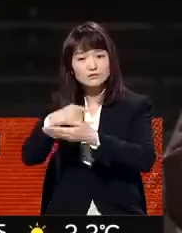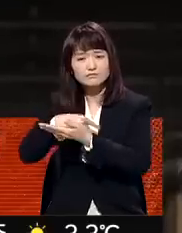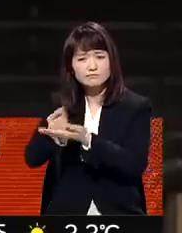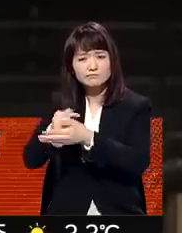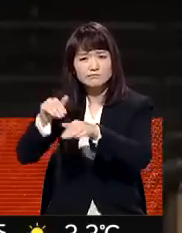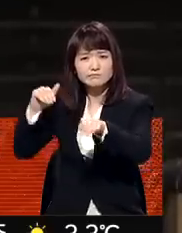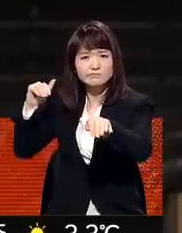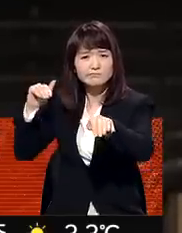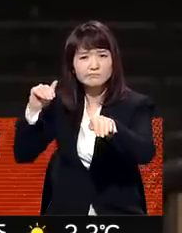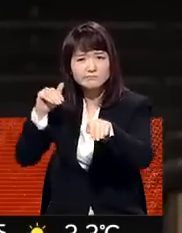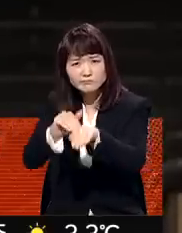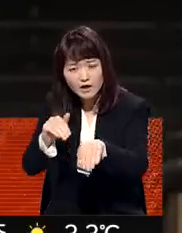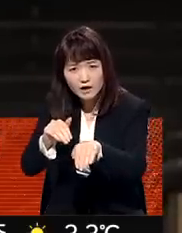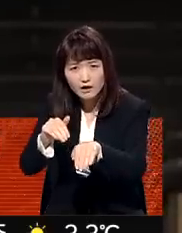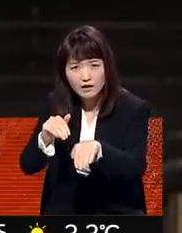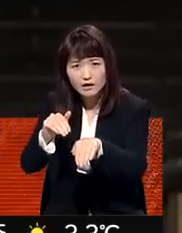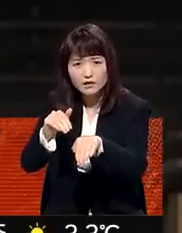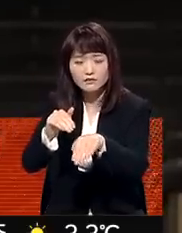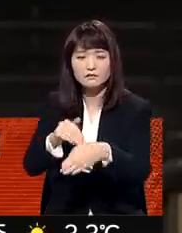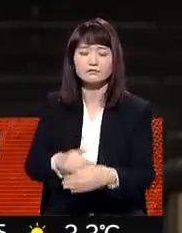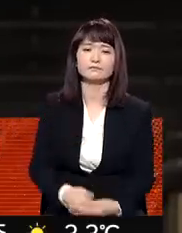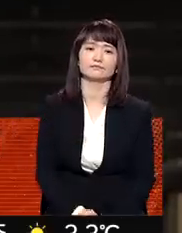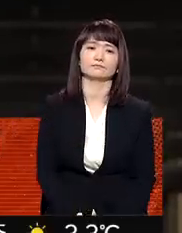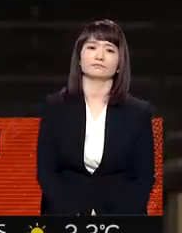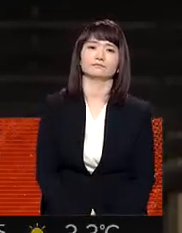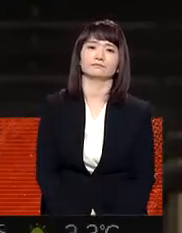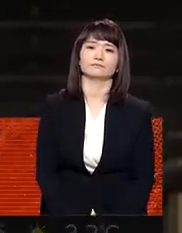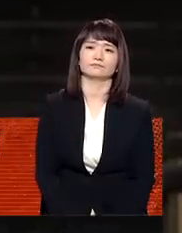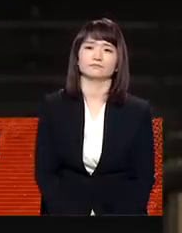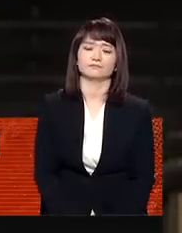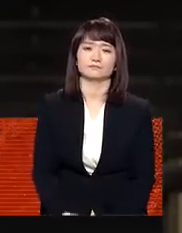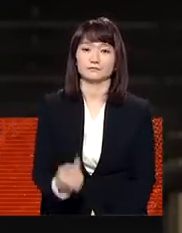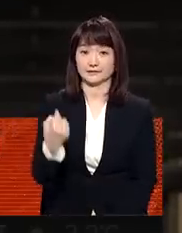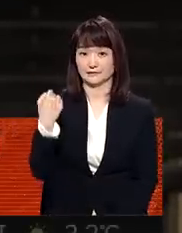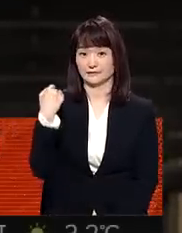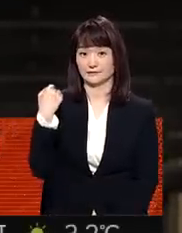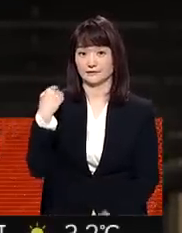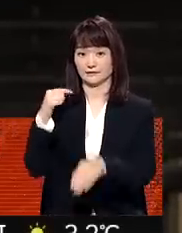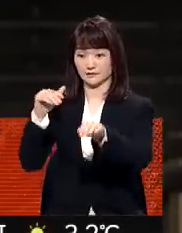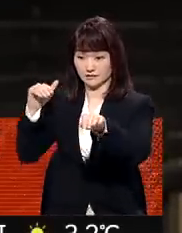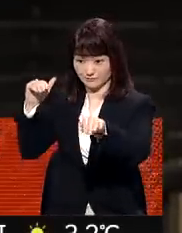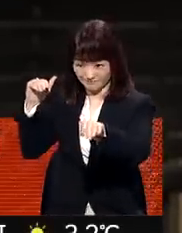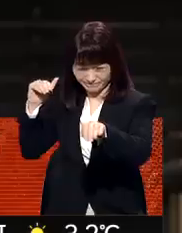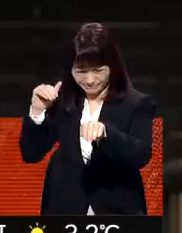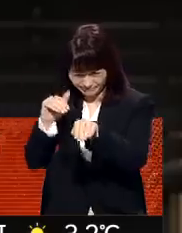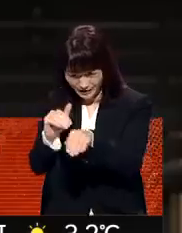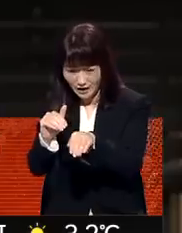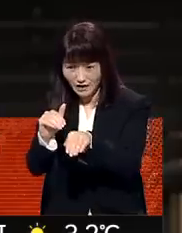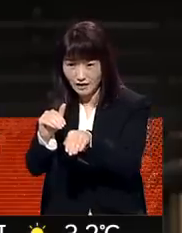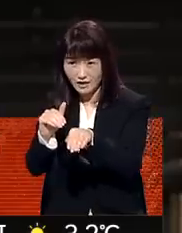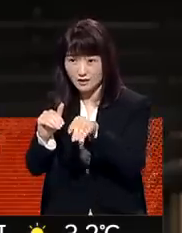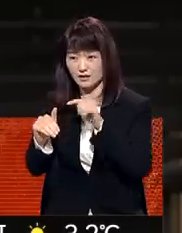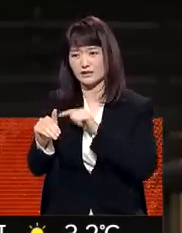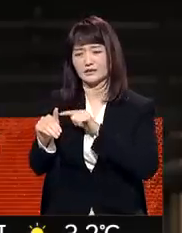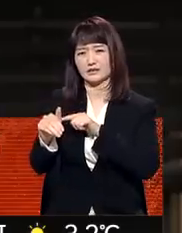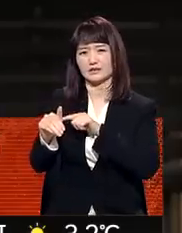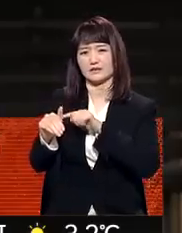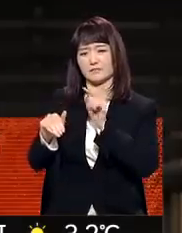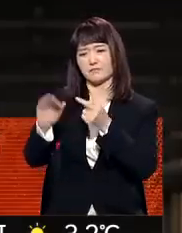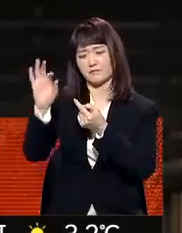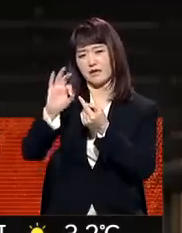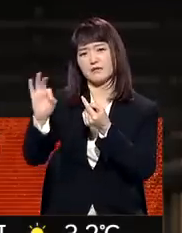정지를 못해 가지고 또 다른 사고를 이야기하기 때문에 뒤에서 추돌했던 사고 100% 과실이 있는